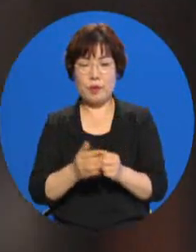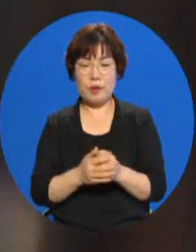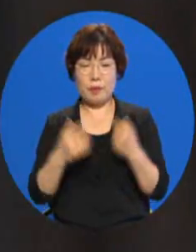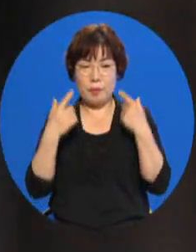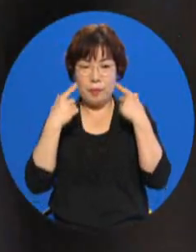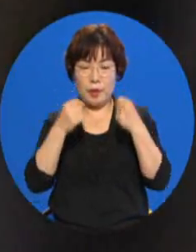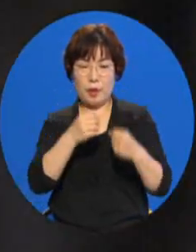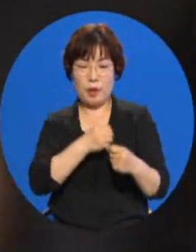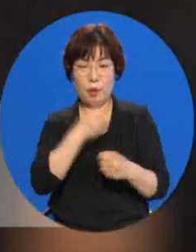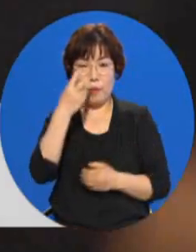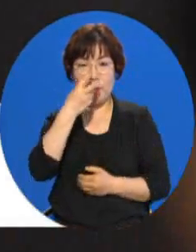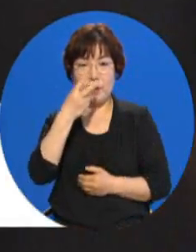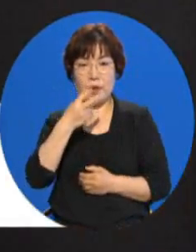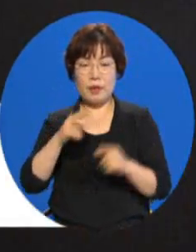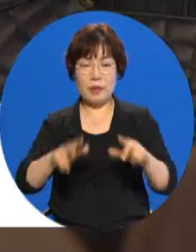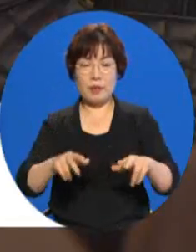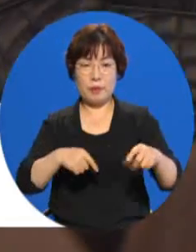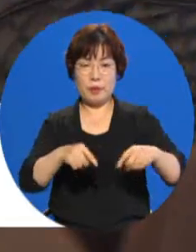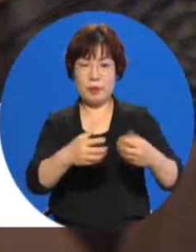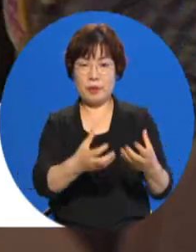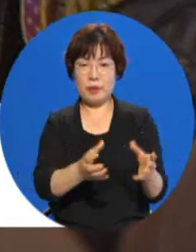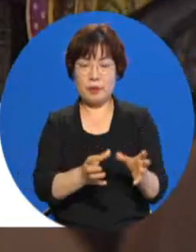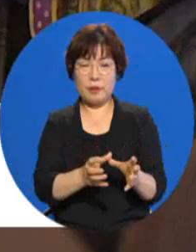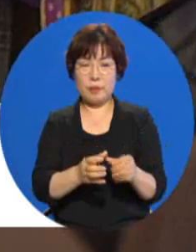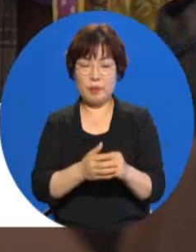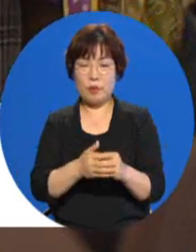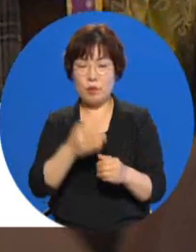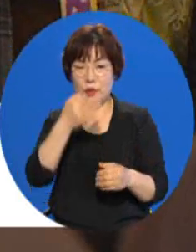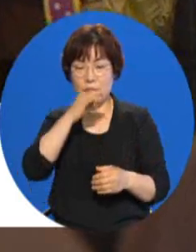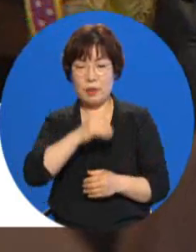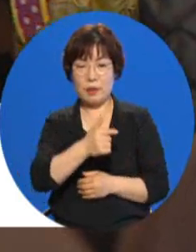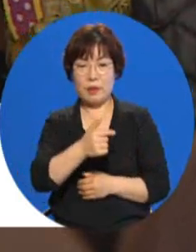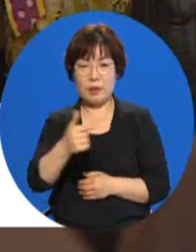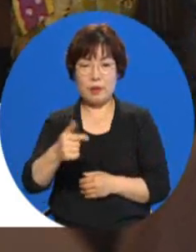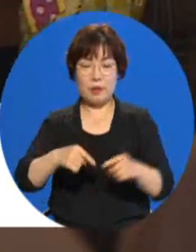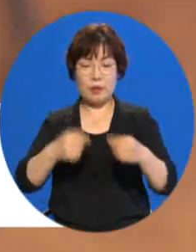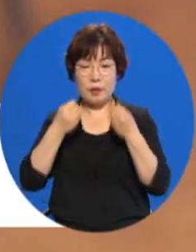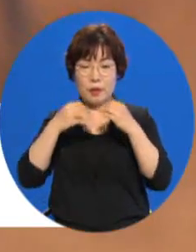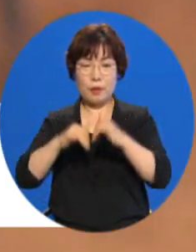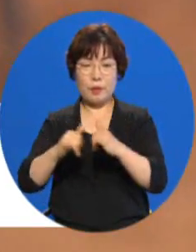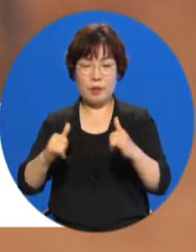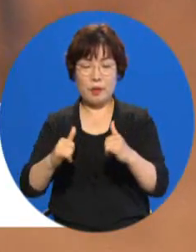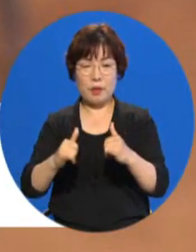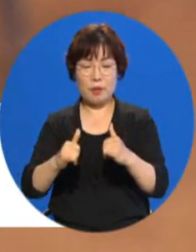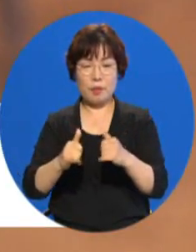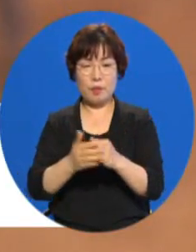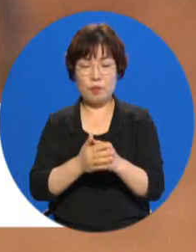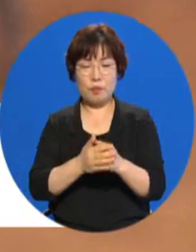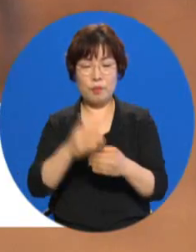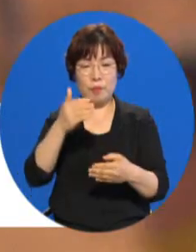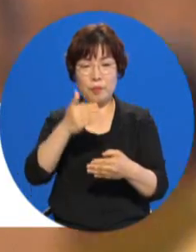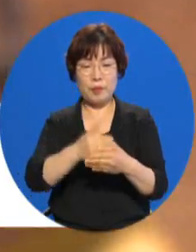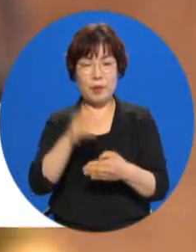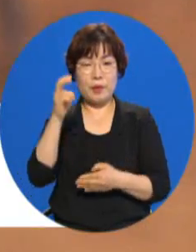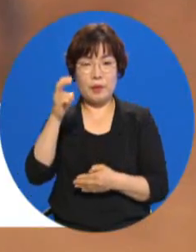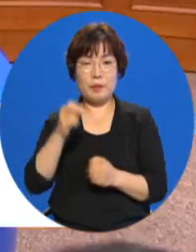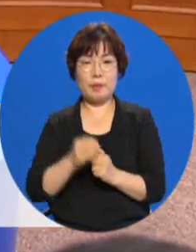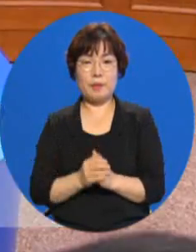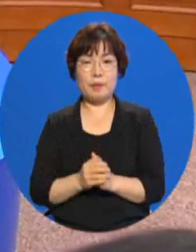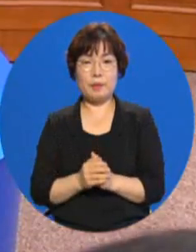꾸준히 당원을 관리해온 기성 정치인들이 절대적으로 유리해 정치 신인이 뛰어넘을 수 없는 벽이 될 전망입니다.